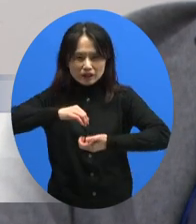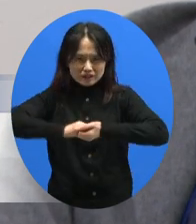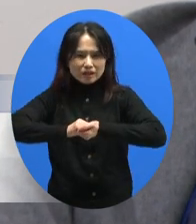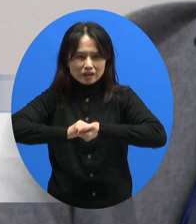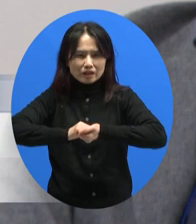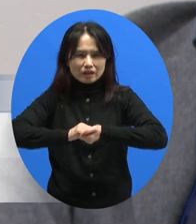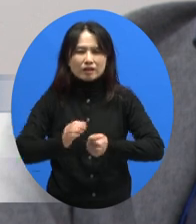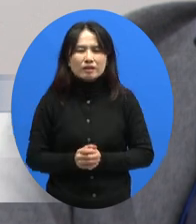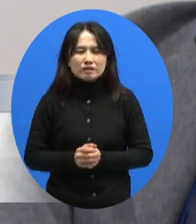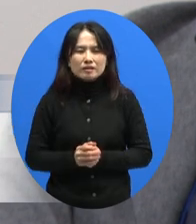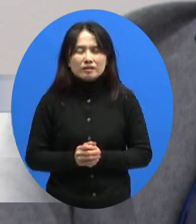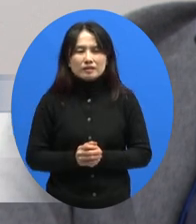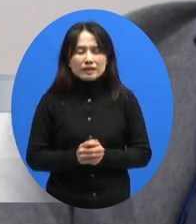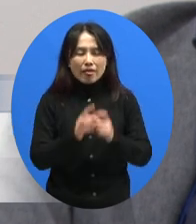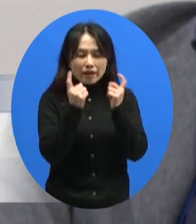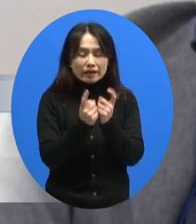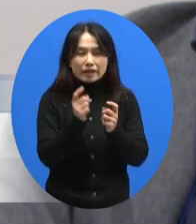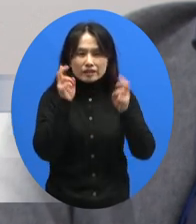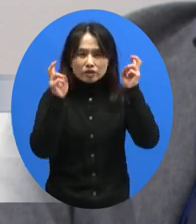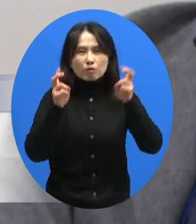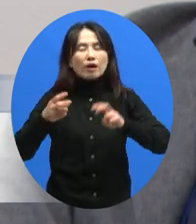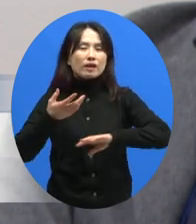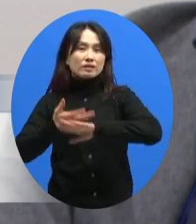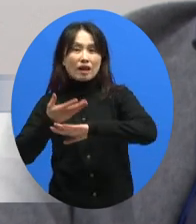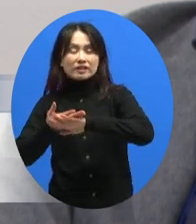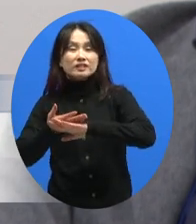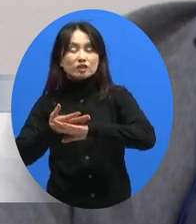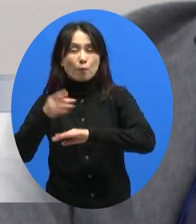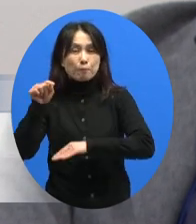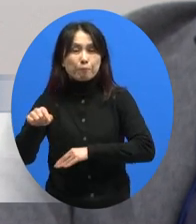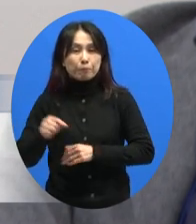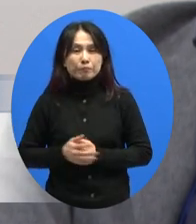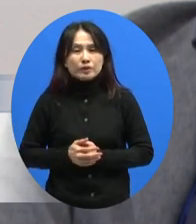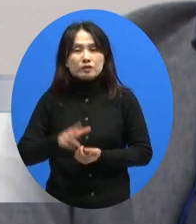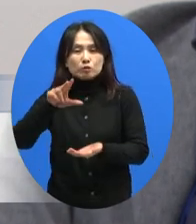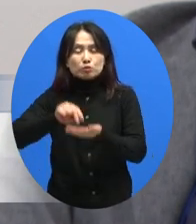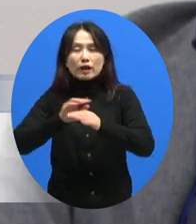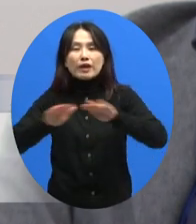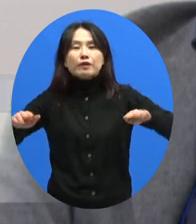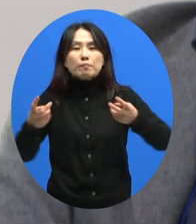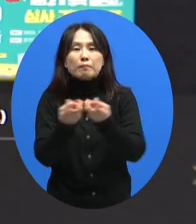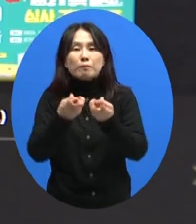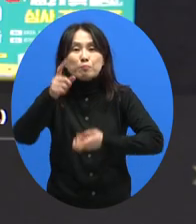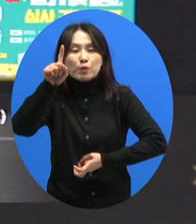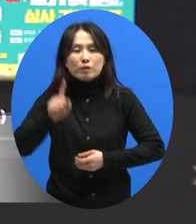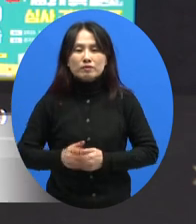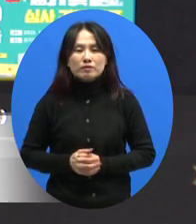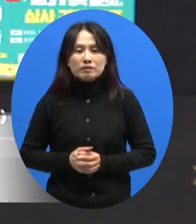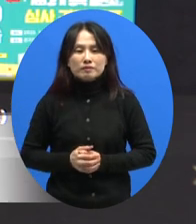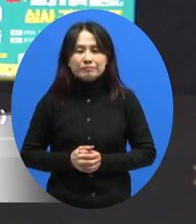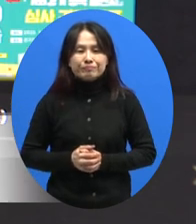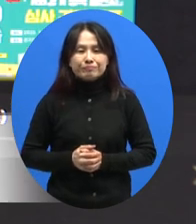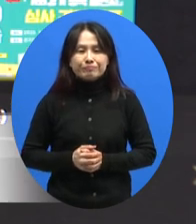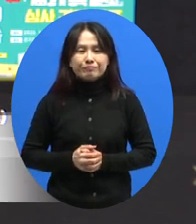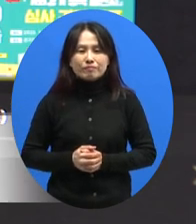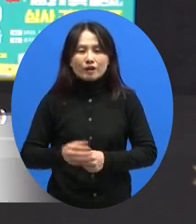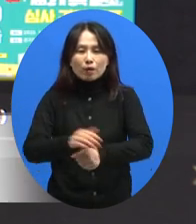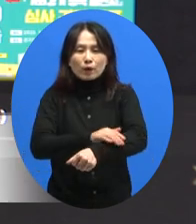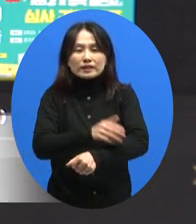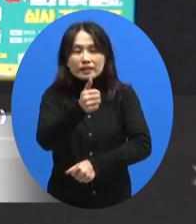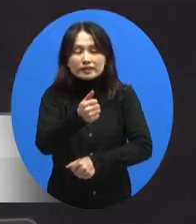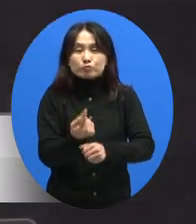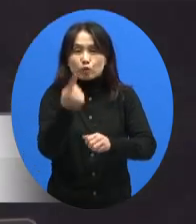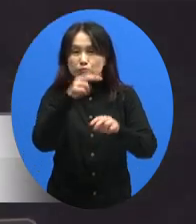그게 일반 사기업과의 차이인데 네. 그런 문제는 어떻게 해결할 겁니까? 경기도 과장급